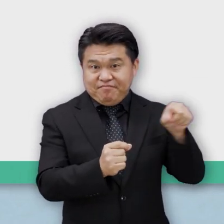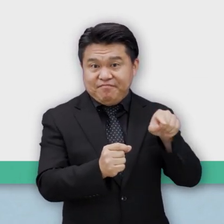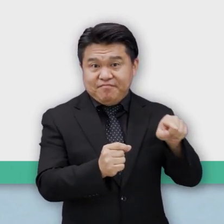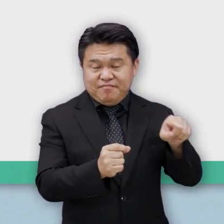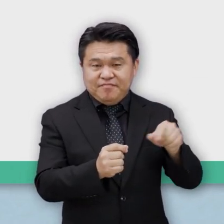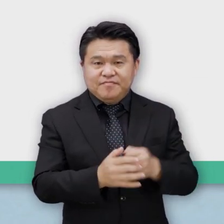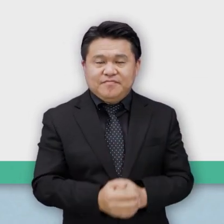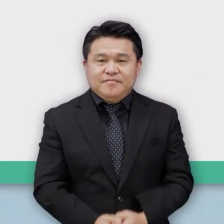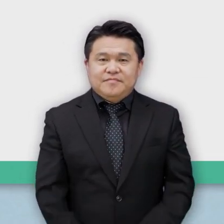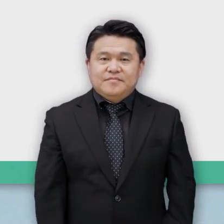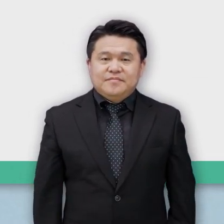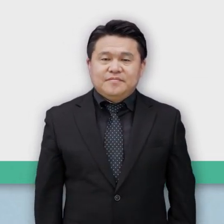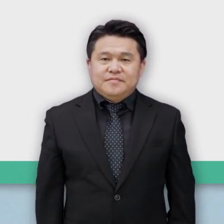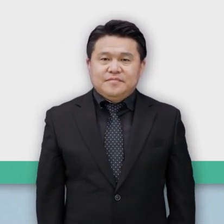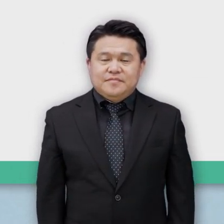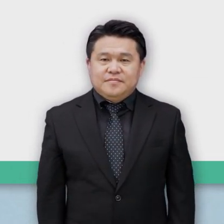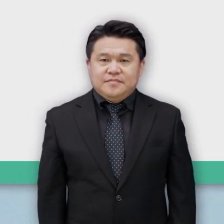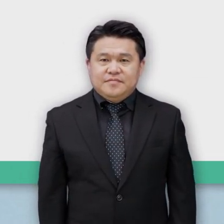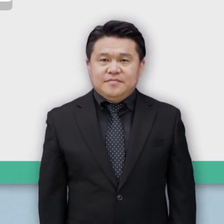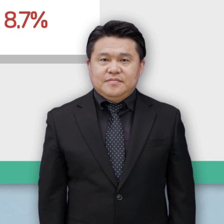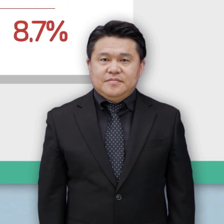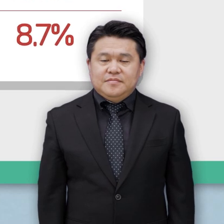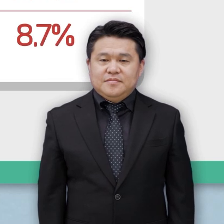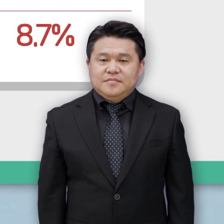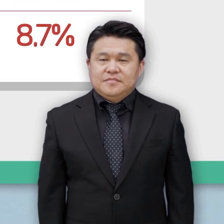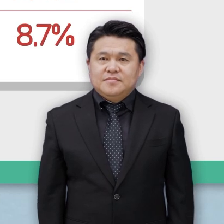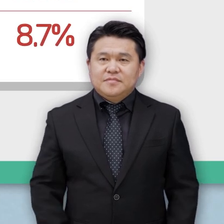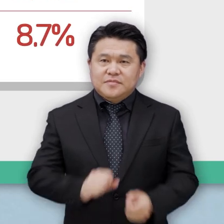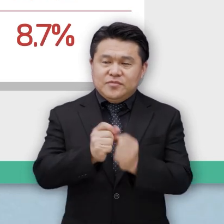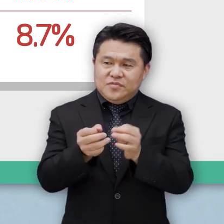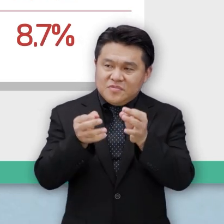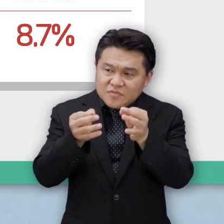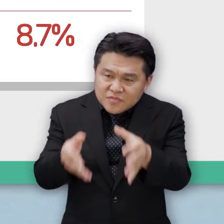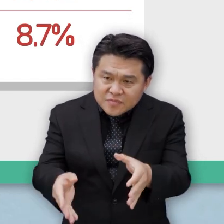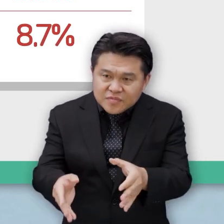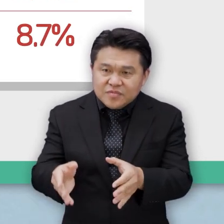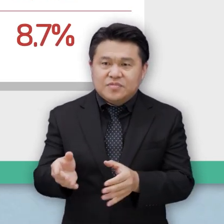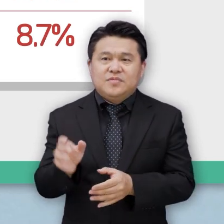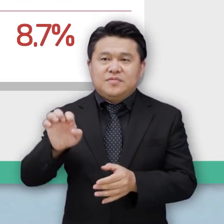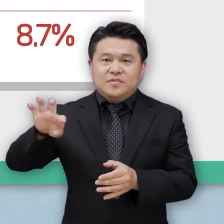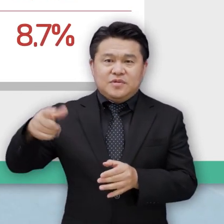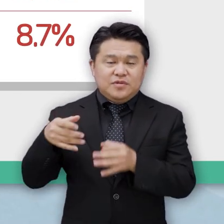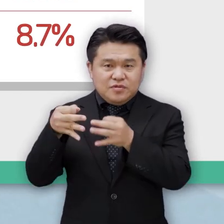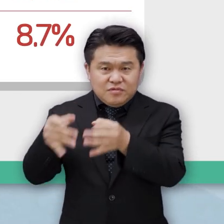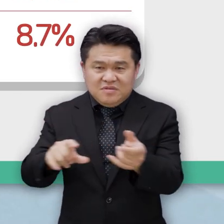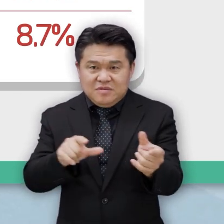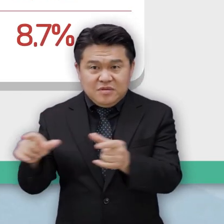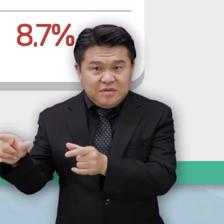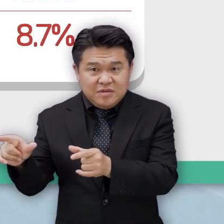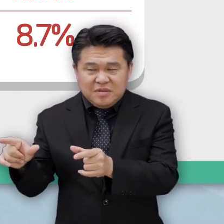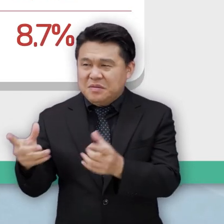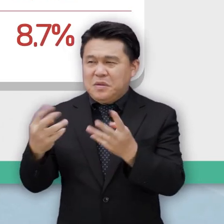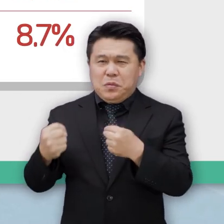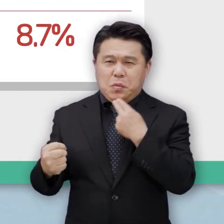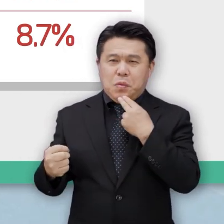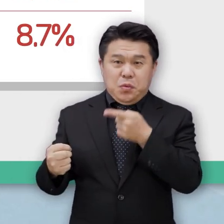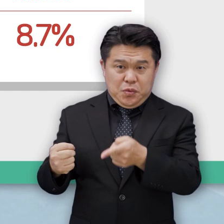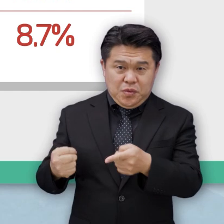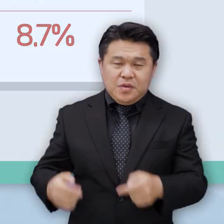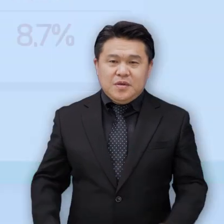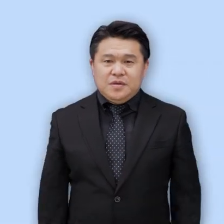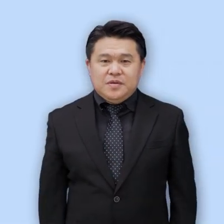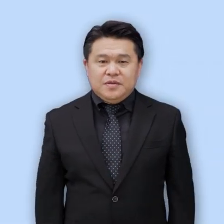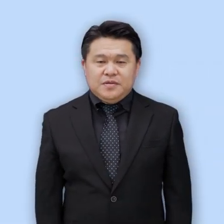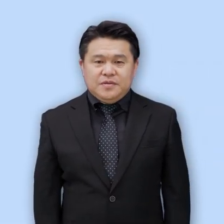가장 두드러진 것으로 나타났습니다. 이에 반해 금융투자 상품을 이용한다는 응답은 상대적으로 낮게